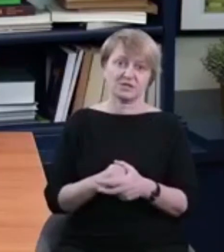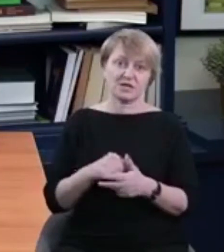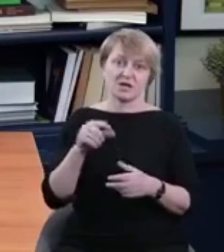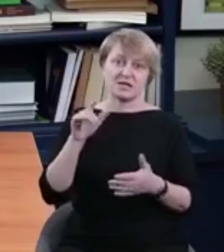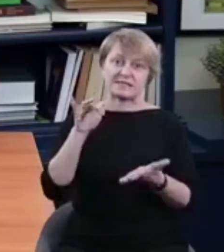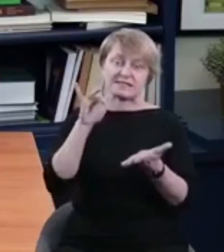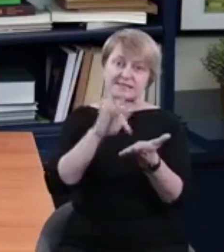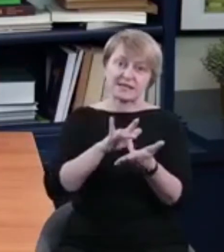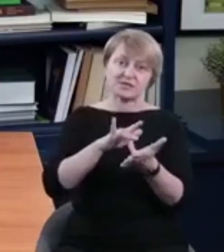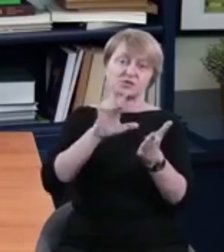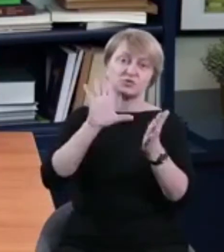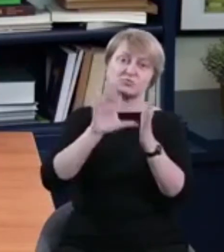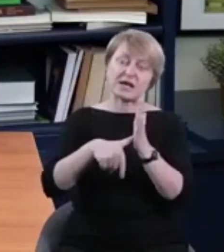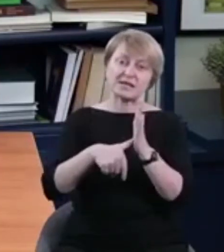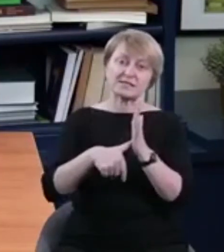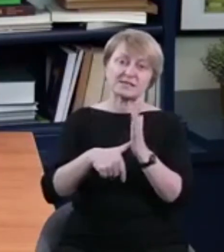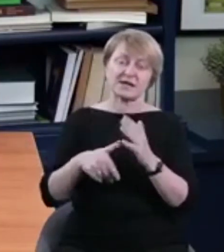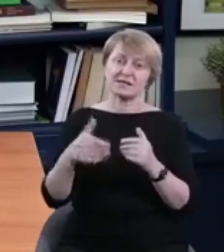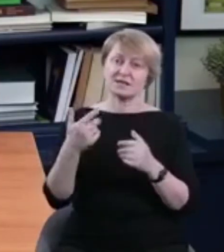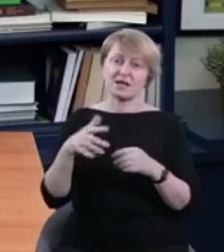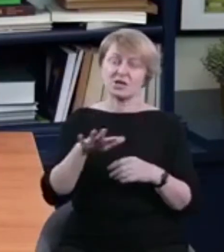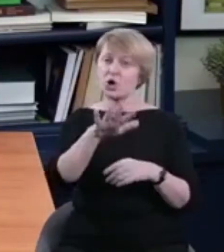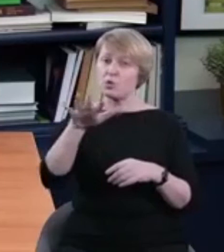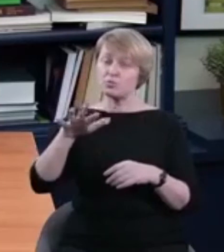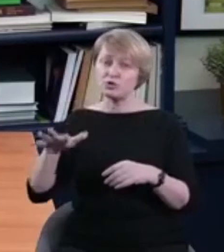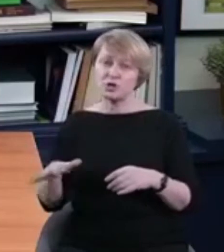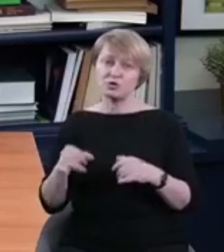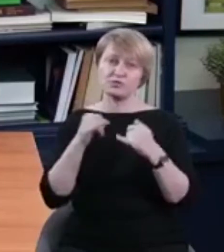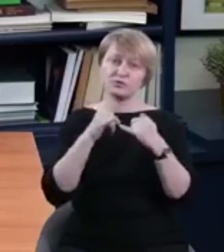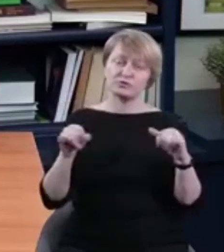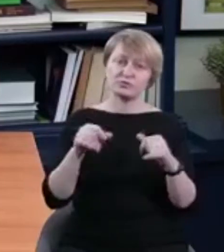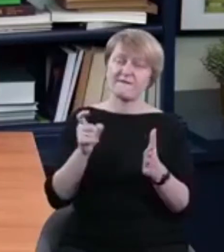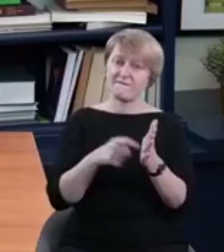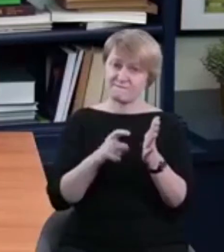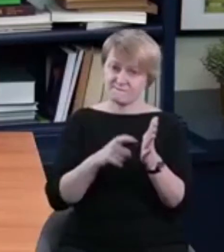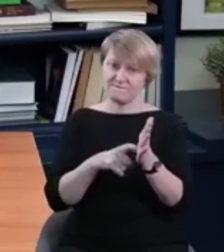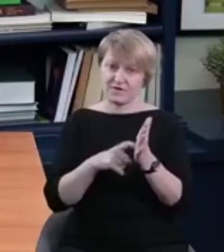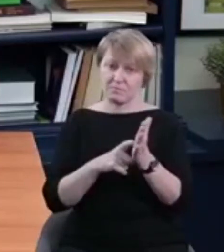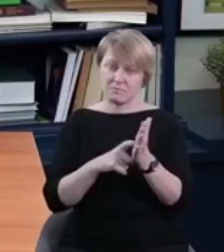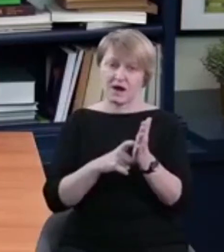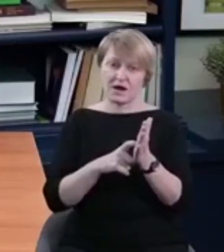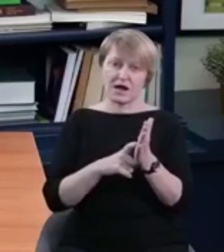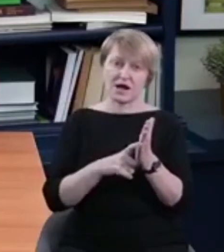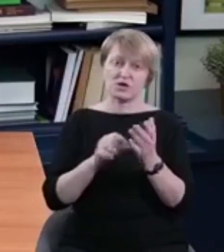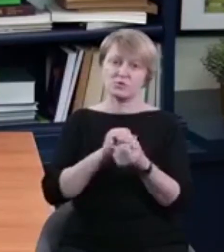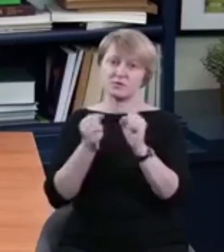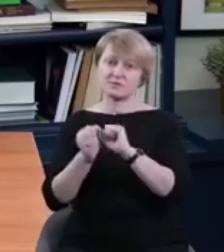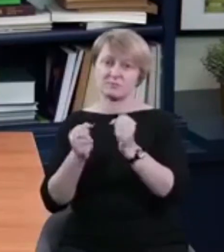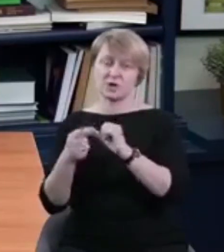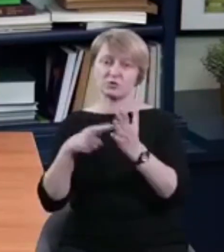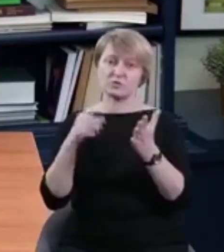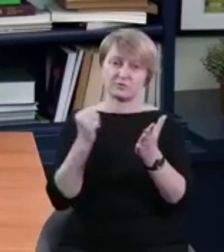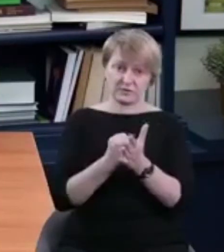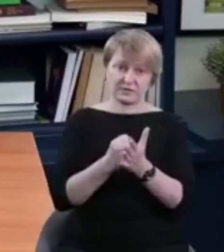centrum miasta w centrum miasta i nie tylko tych obszarów które wymagają rewitalizacji ustawodawca daje taką możliwość